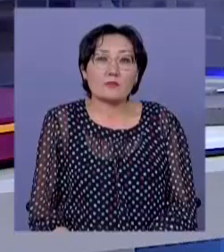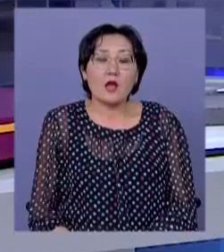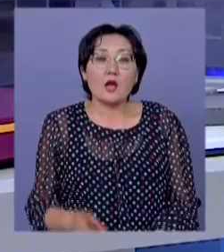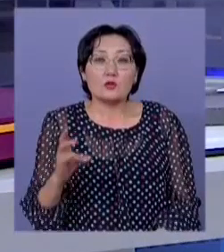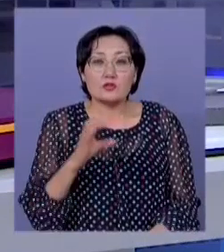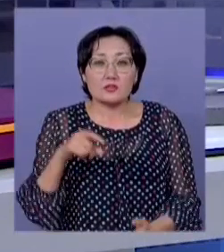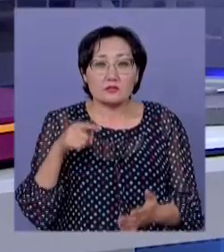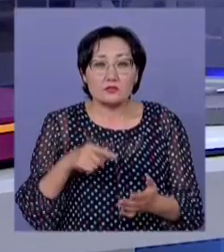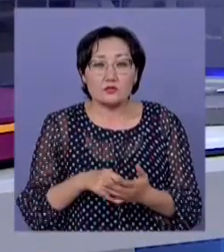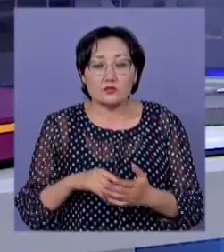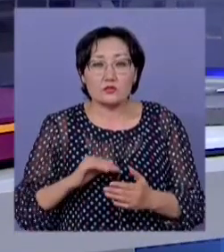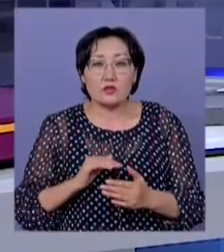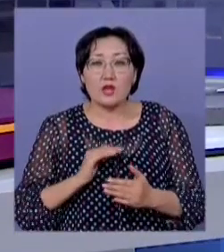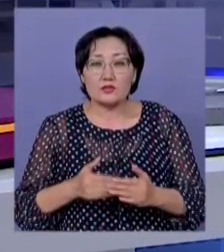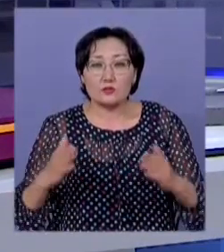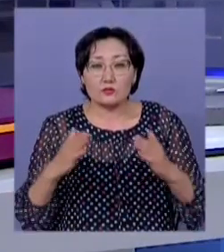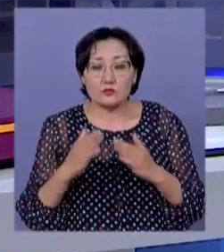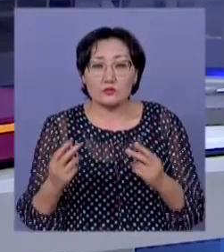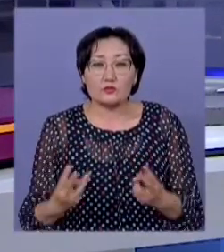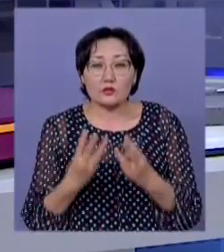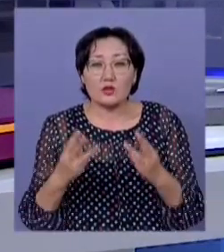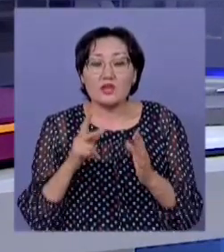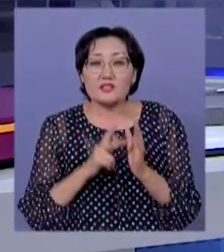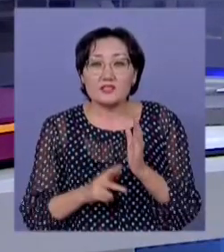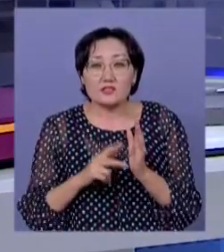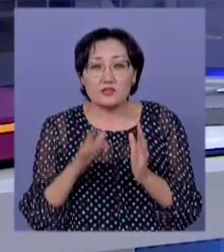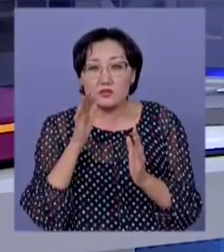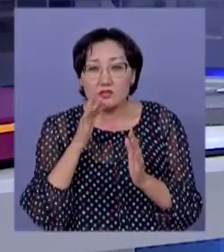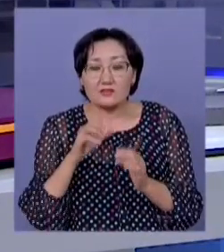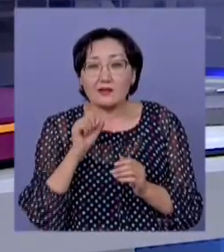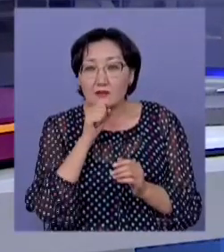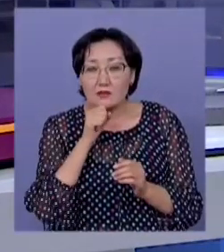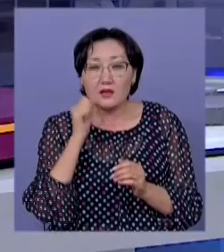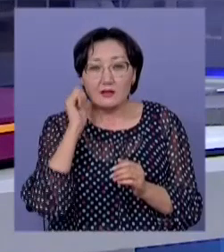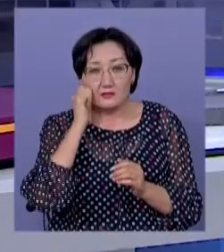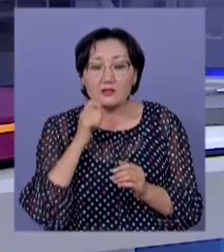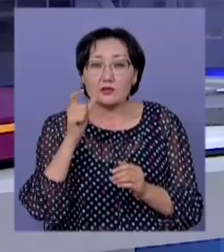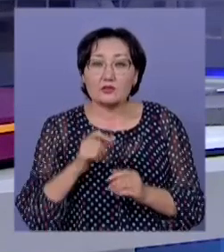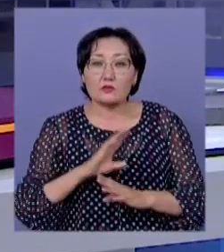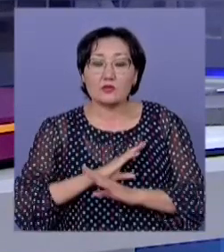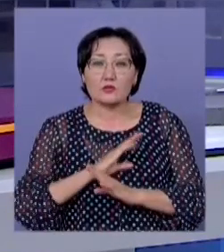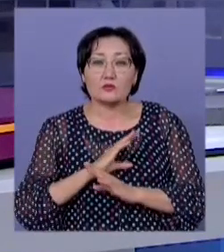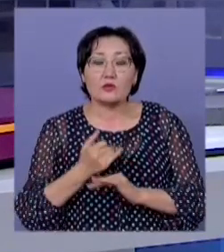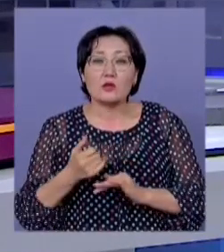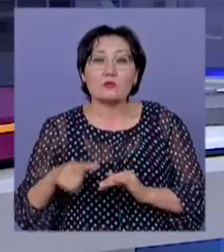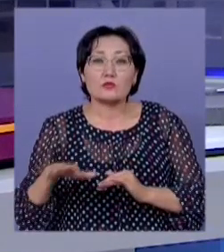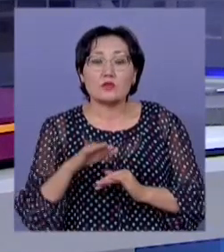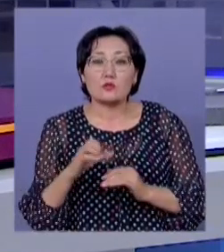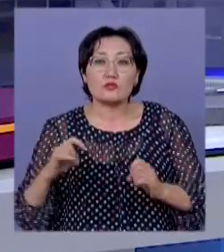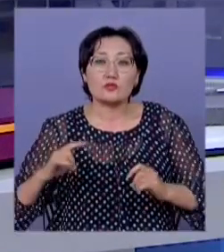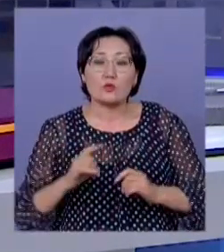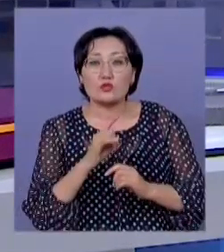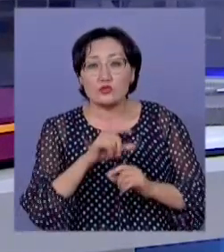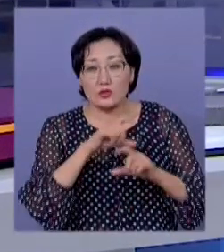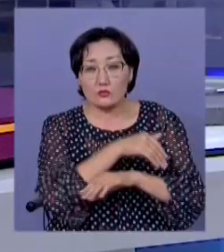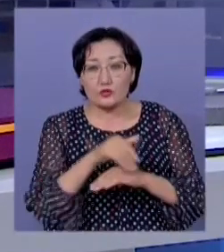Нұрсұлтан қаласында жеке тұрғын үй өртеніп 80 жастағы қарт мерт болды. Оқиға Заречный тұрғын үй алабы Ұшқыштар